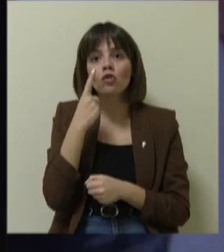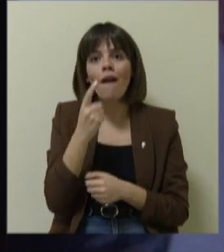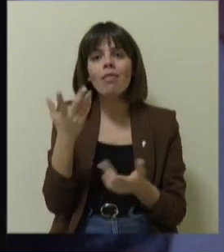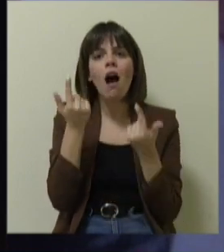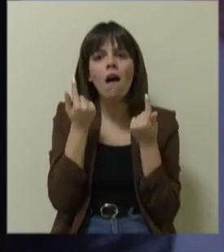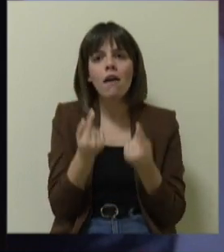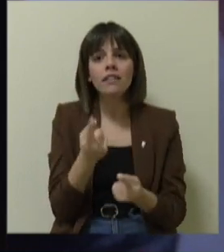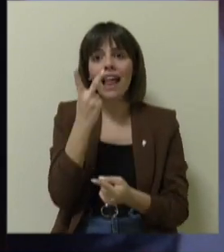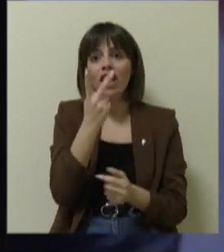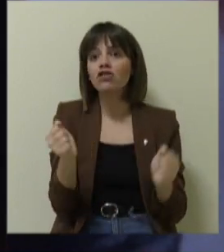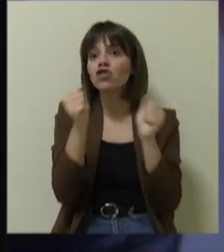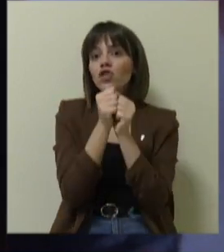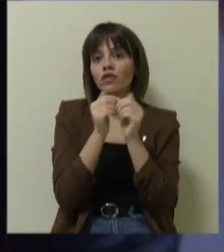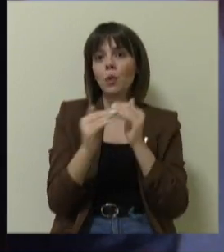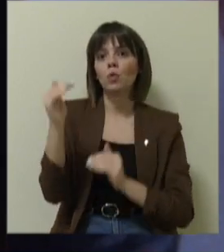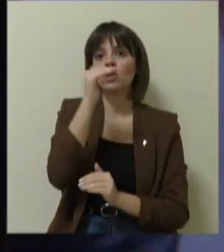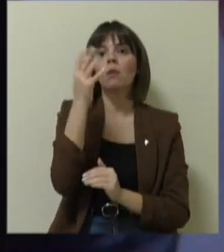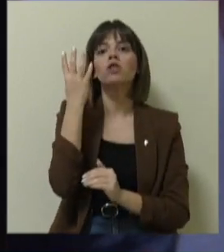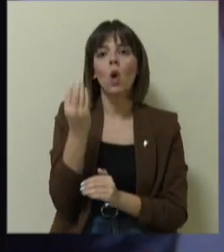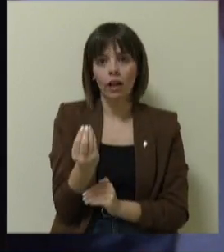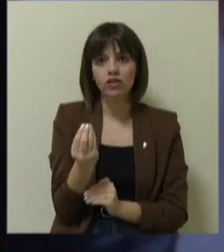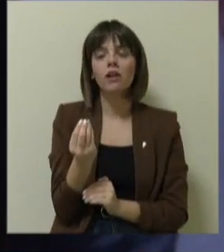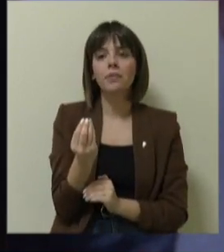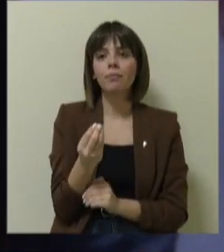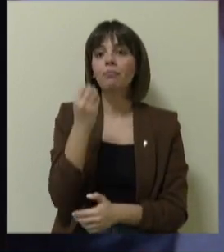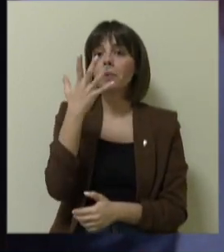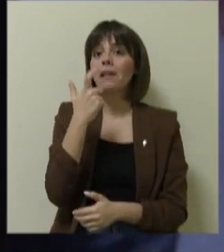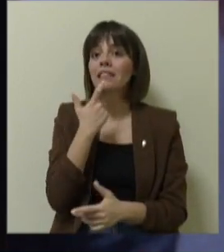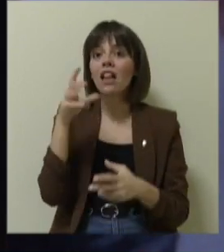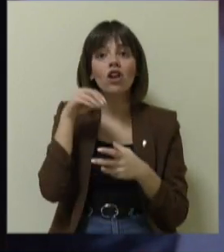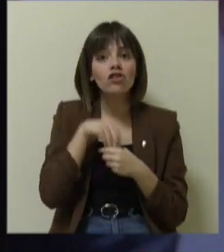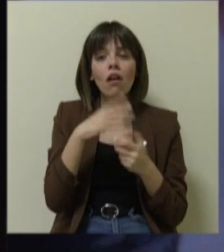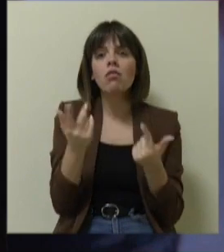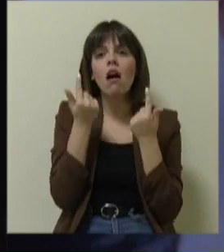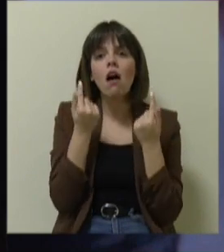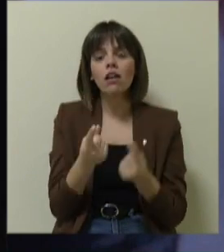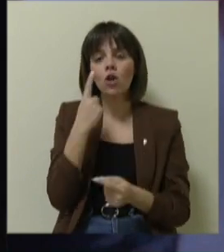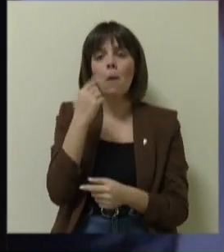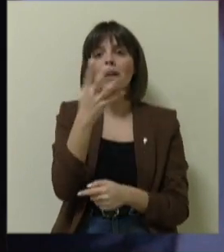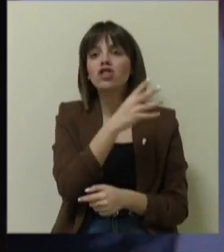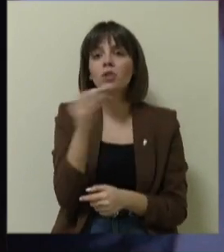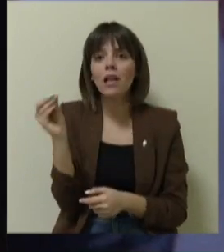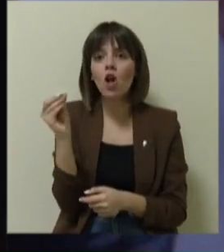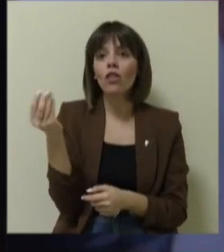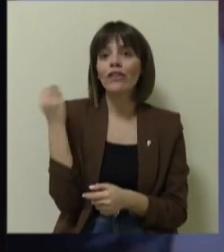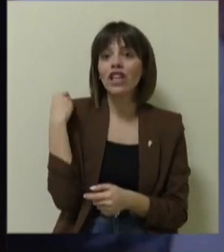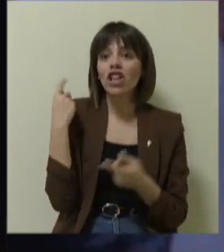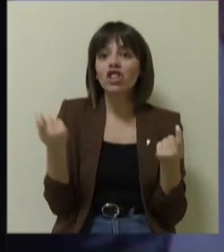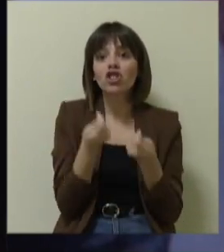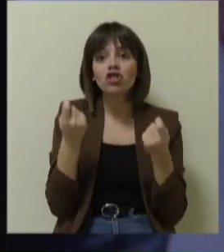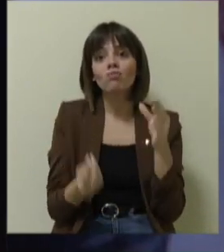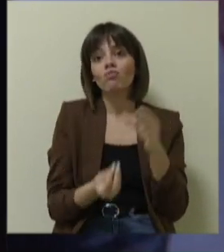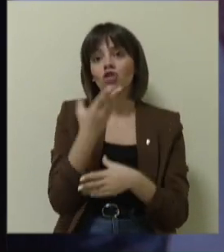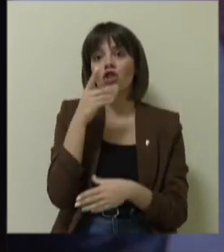en az 2 katına yükselteceğiz. 5 yılda en az 5 milyon yeni iş